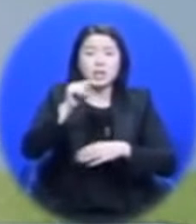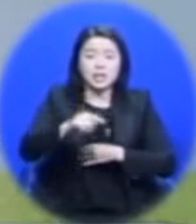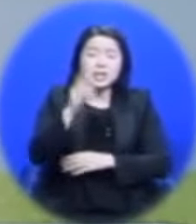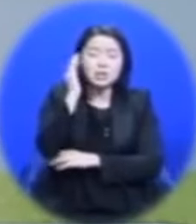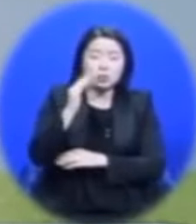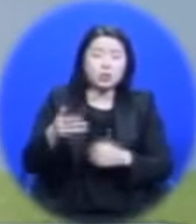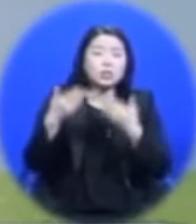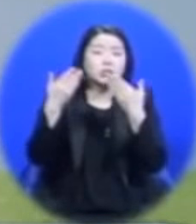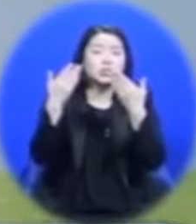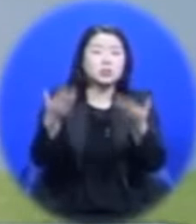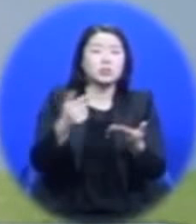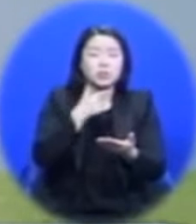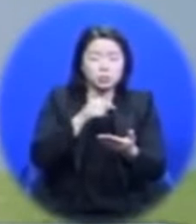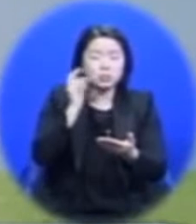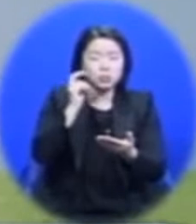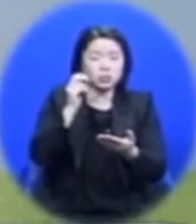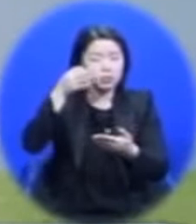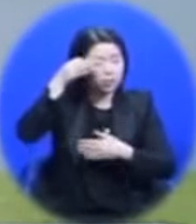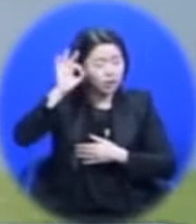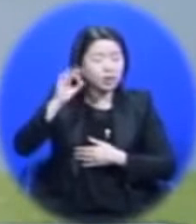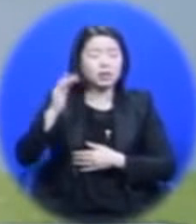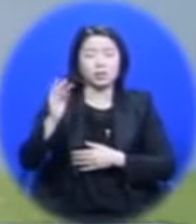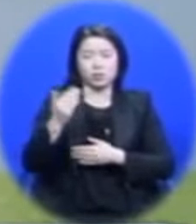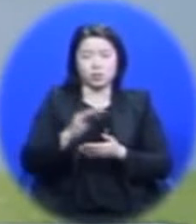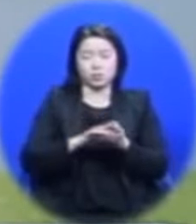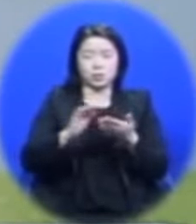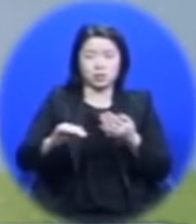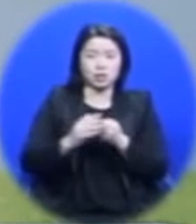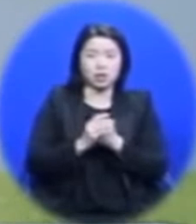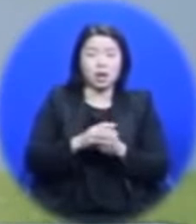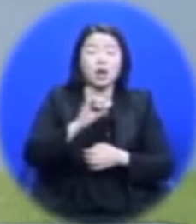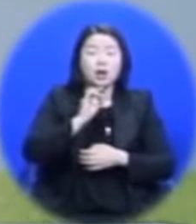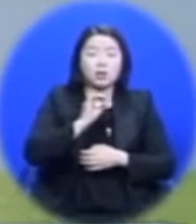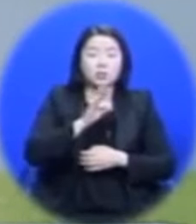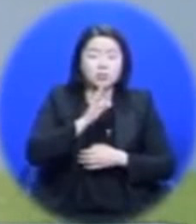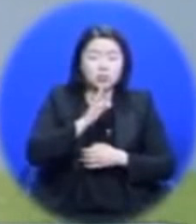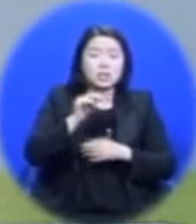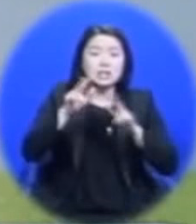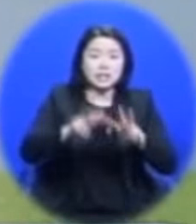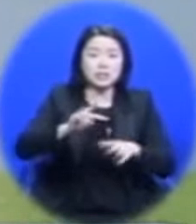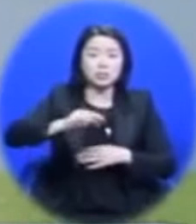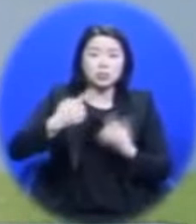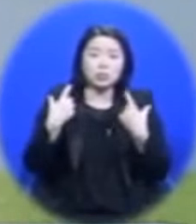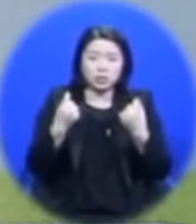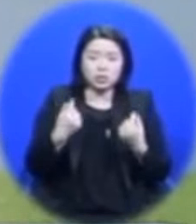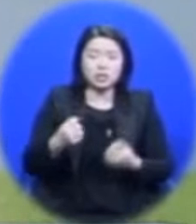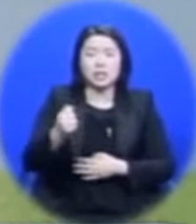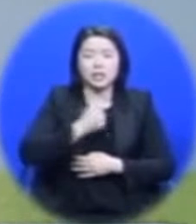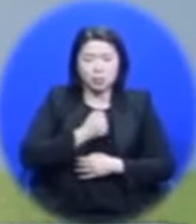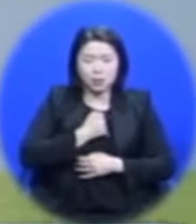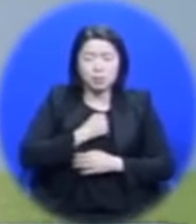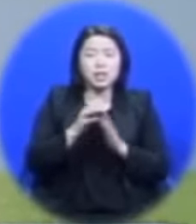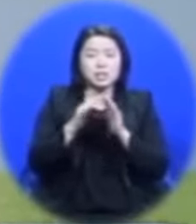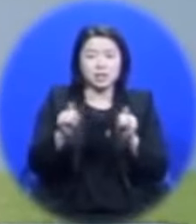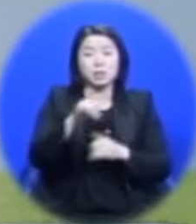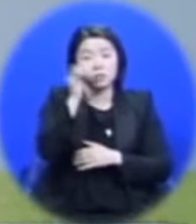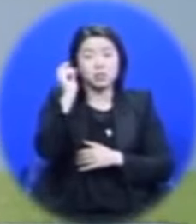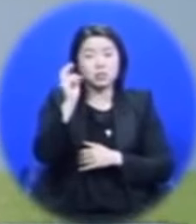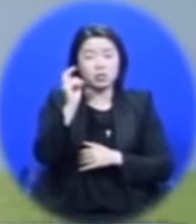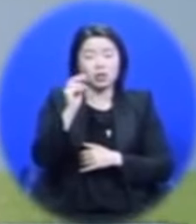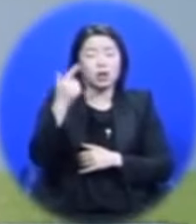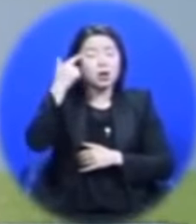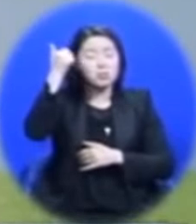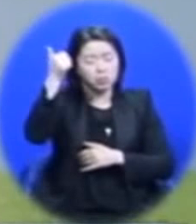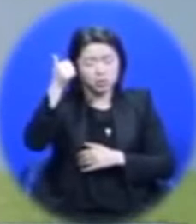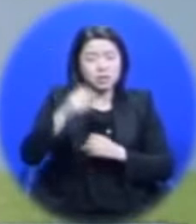주시려고 하시는구나. 그걸 깨닫게 됐어요. 물론 지금도 여전히 답답하신 분이 있으실 겁니다.